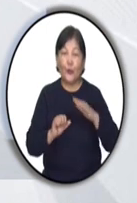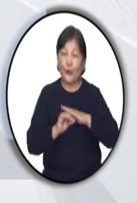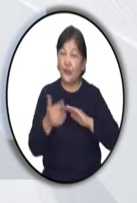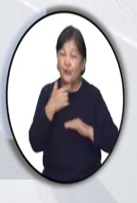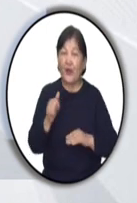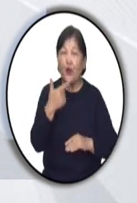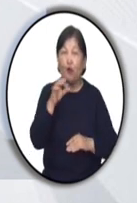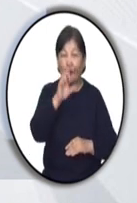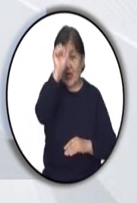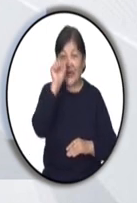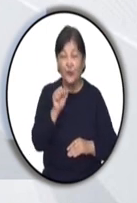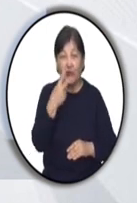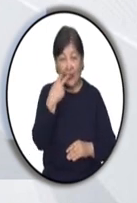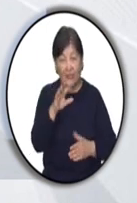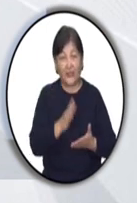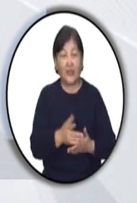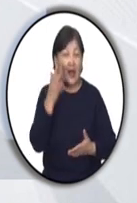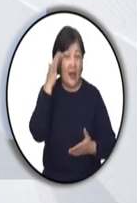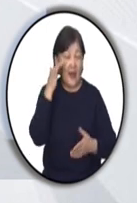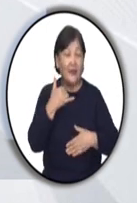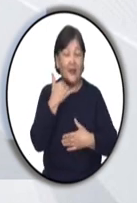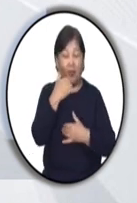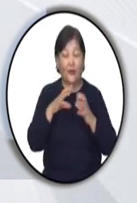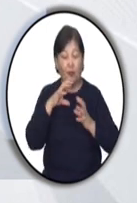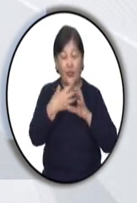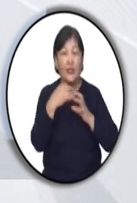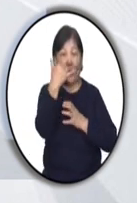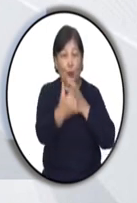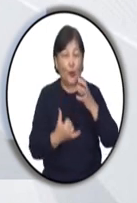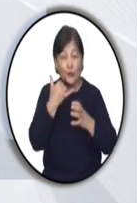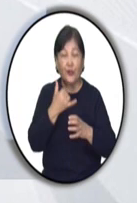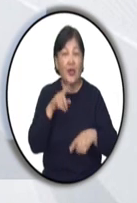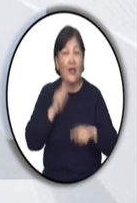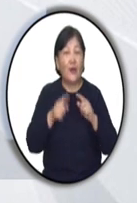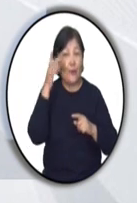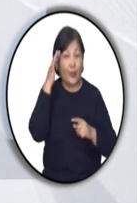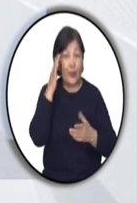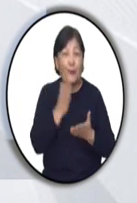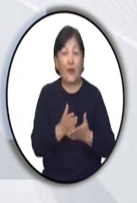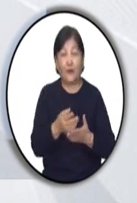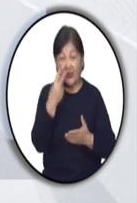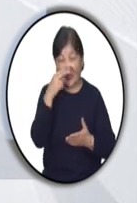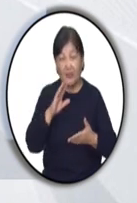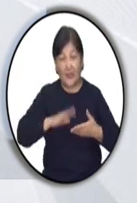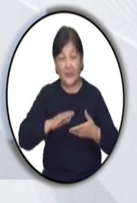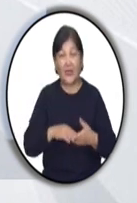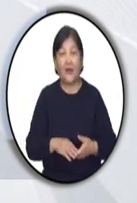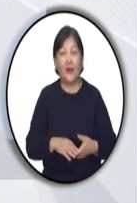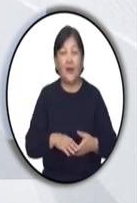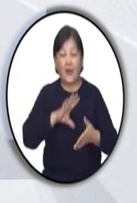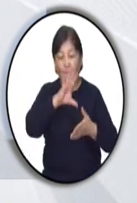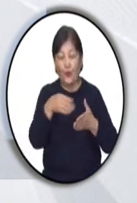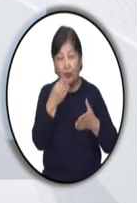За эндээс тулгамж байгаа асуудлуудаа бас тодорхой асуудлуудыг гаргаж ирээд за бус орнууд энэ одоо бодлого яаж хэрэгжүүлж байгаа юм бэ